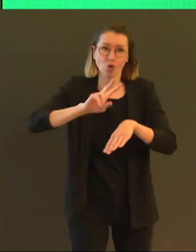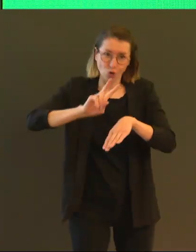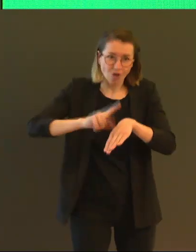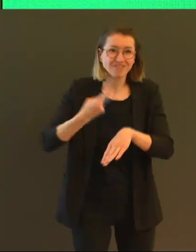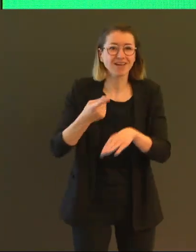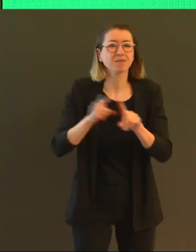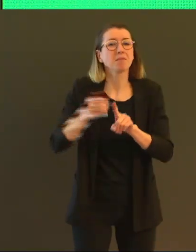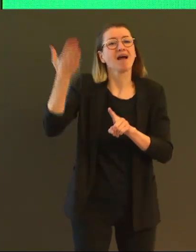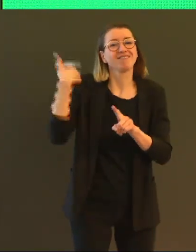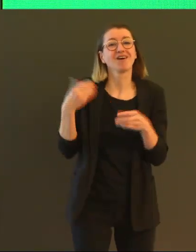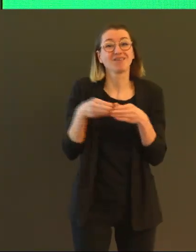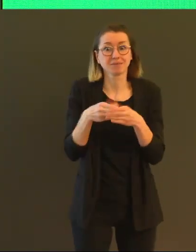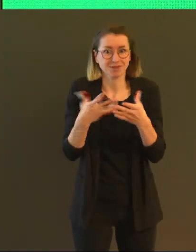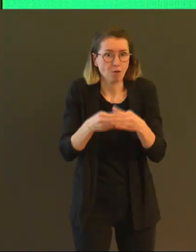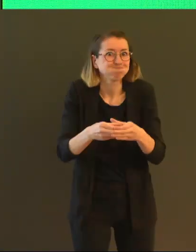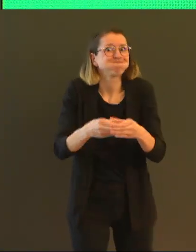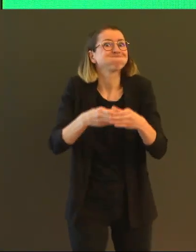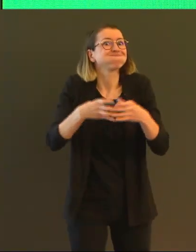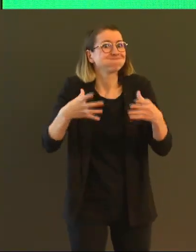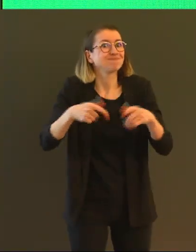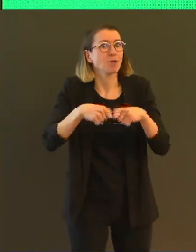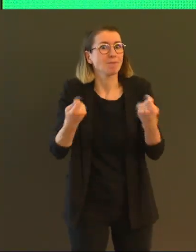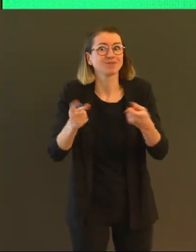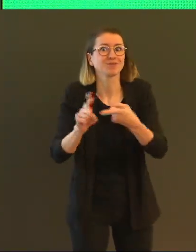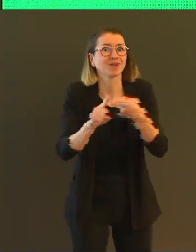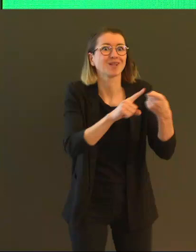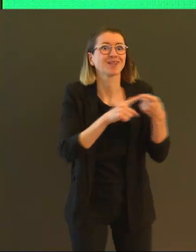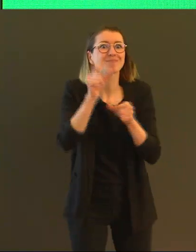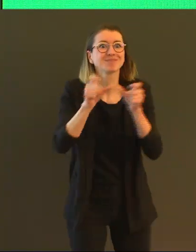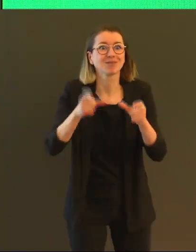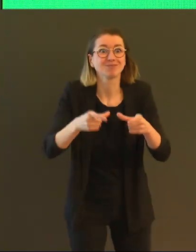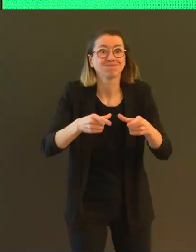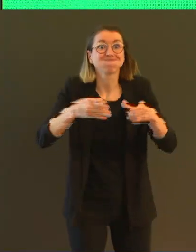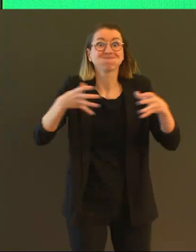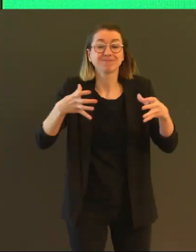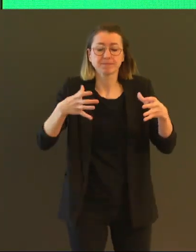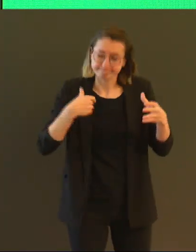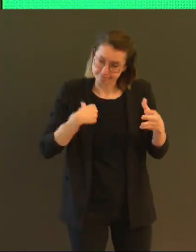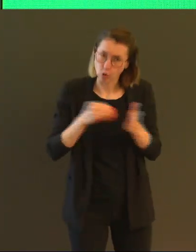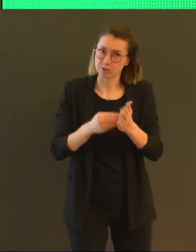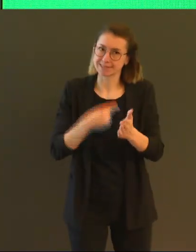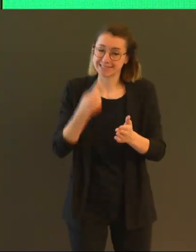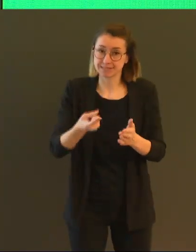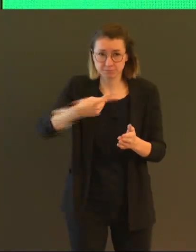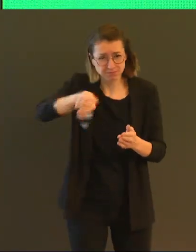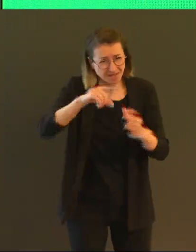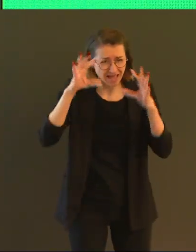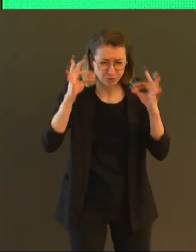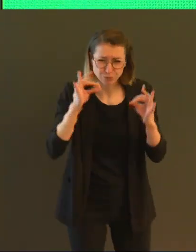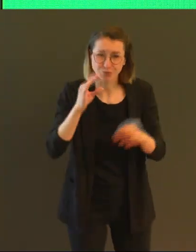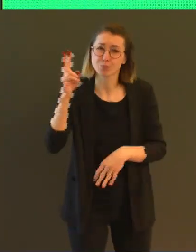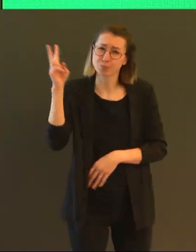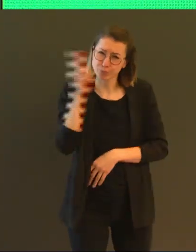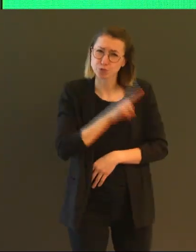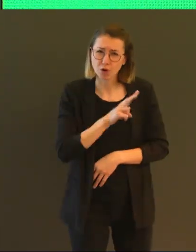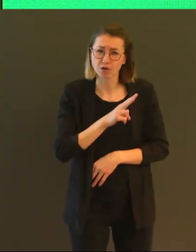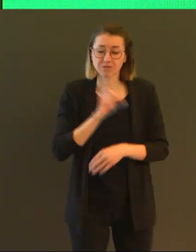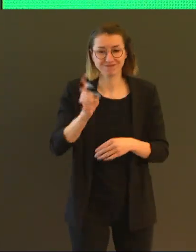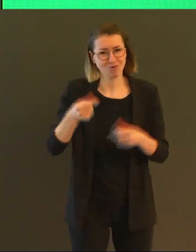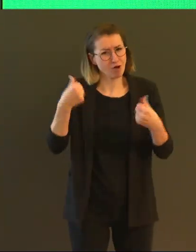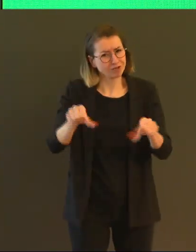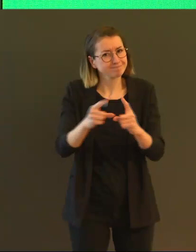élargie, n'oubliez pas de le faire de manière raisonnable. Respectez un maximum la distance physique